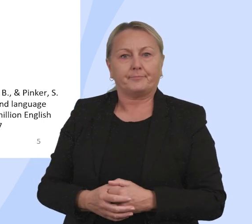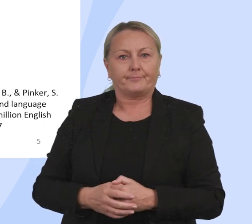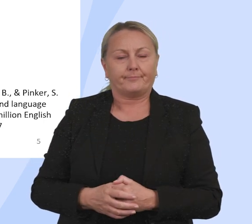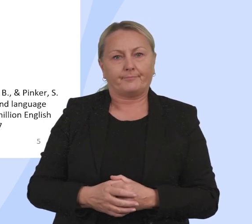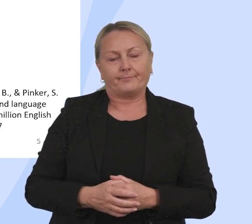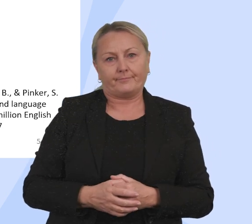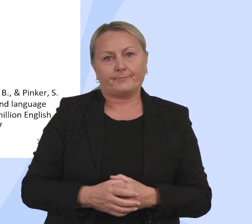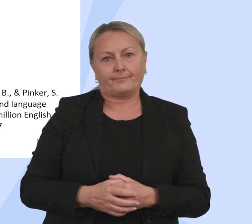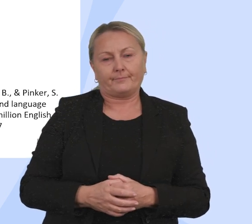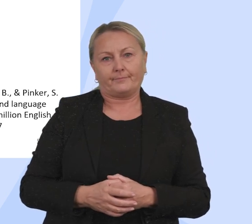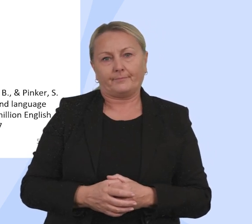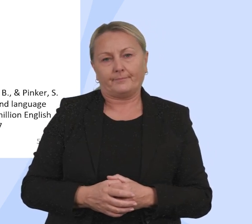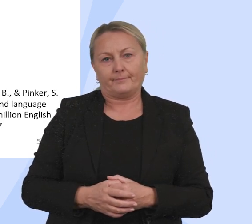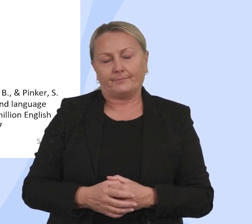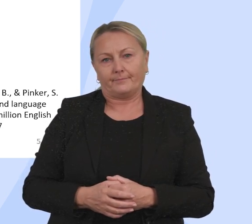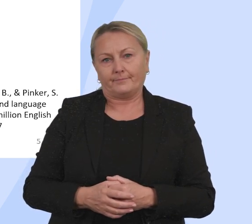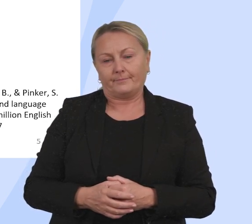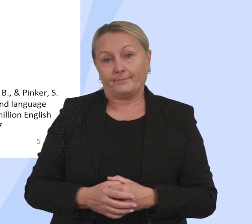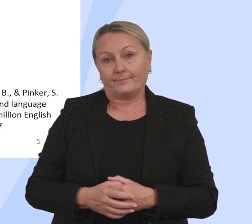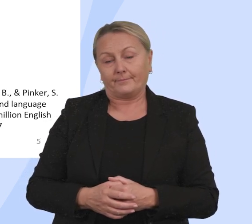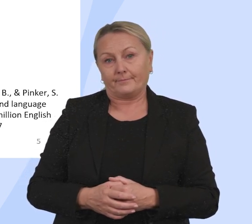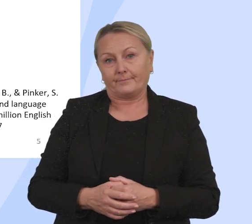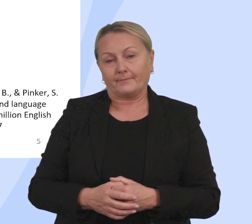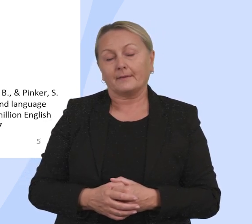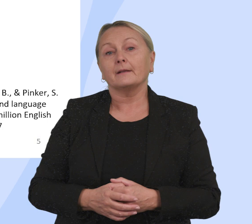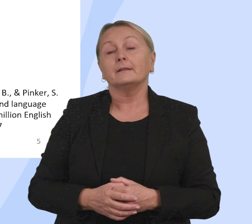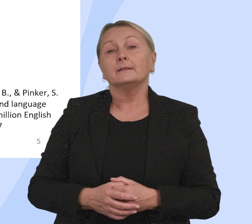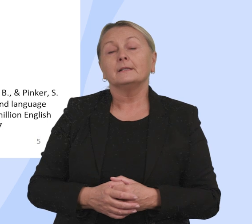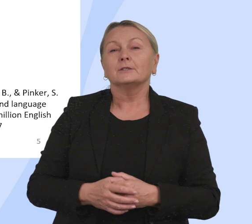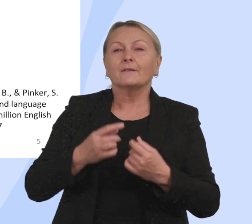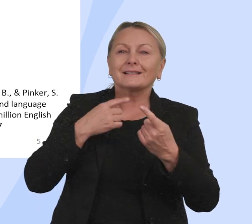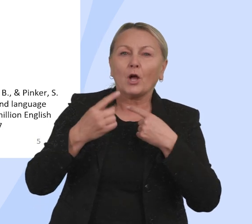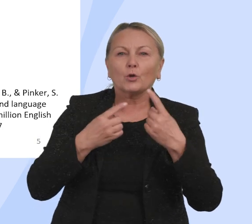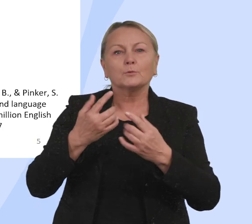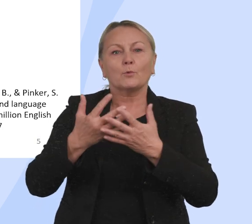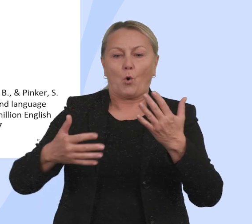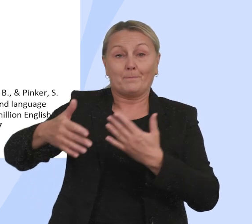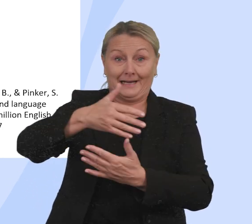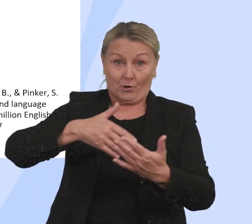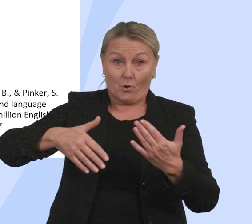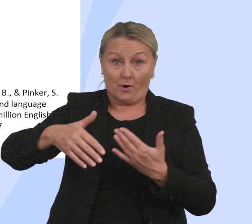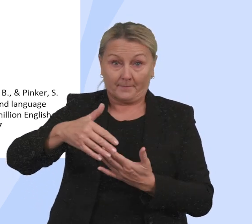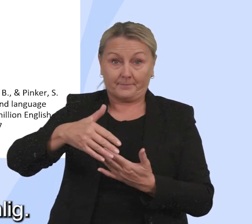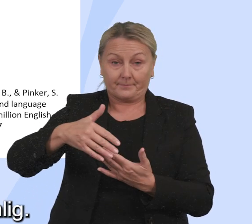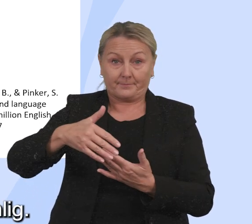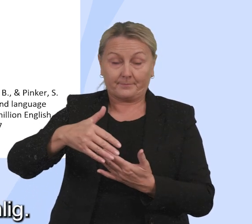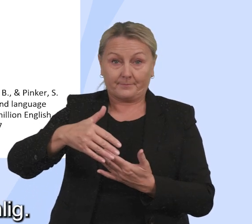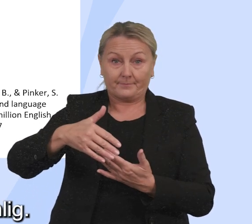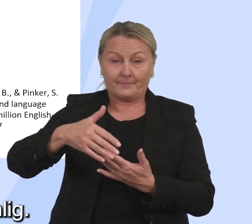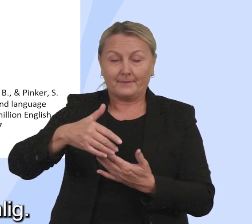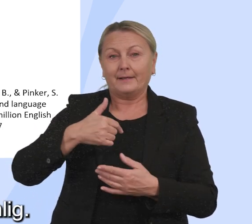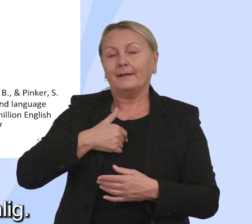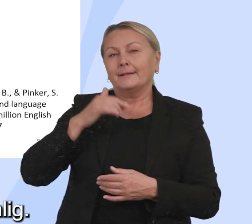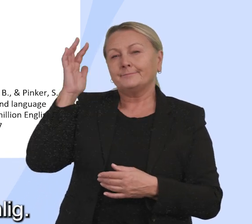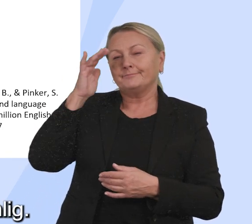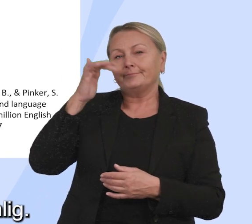Så vi snakker om sprogmiljøet, at jeg tænker stadigvæk, vi er meget enige om det, at sproget,